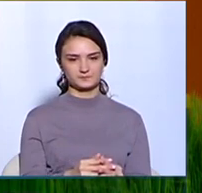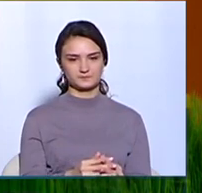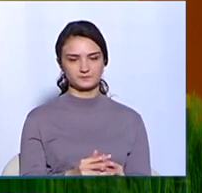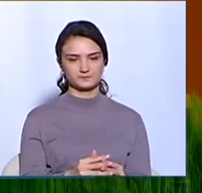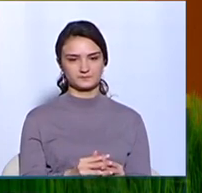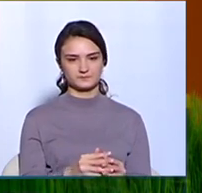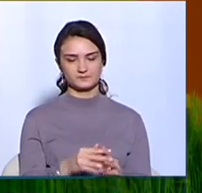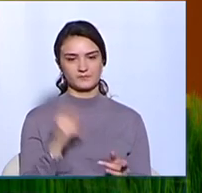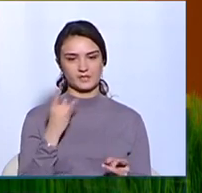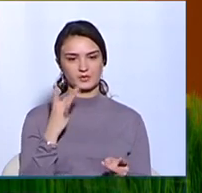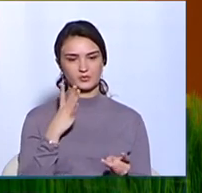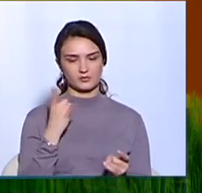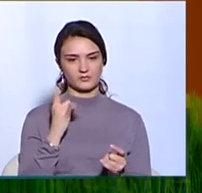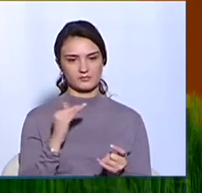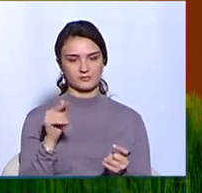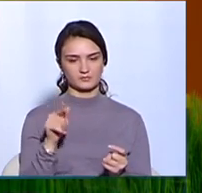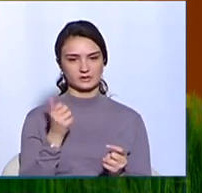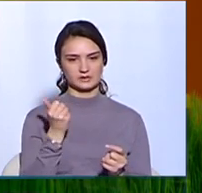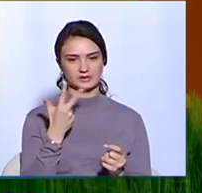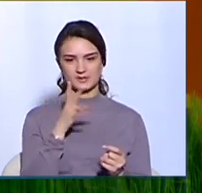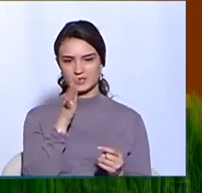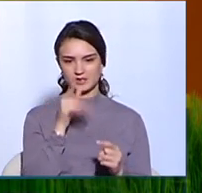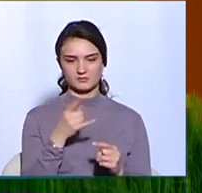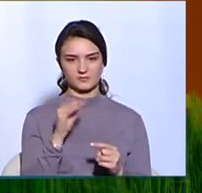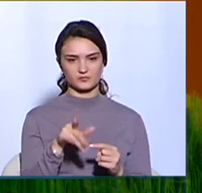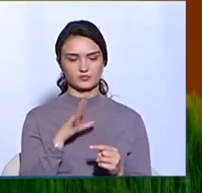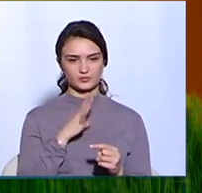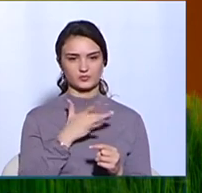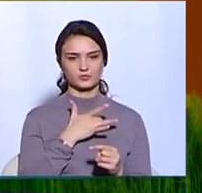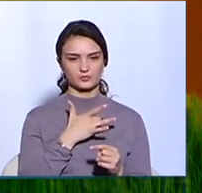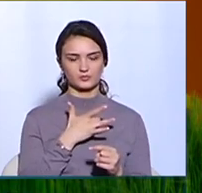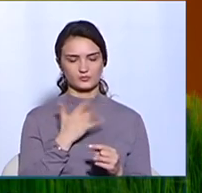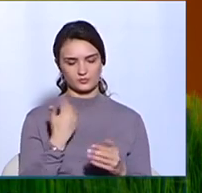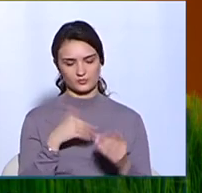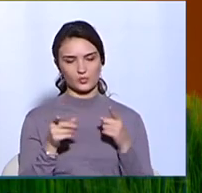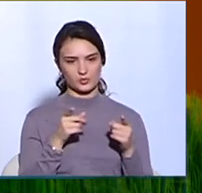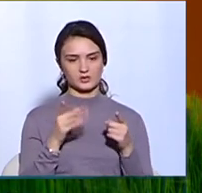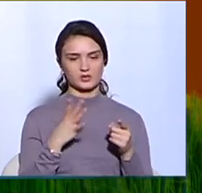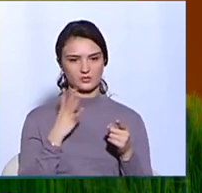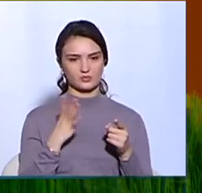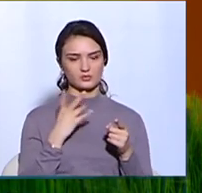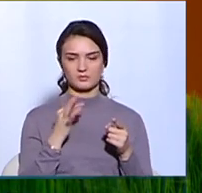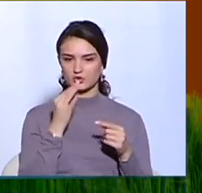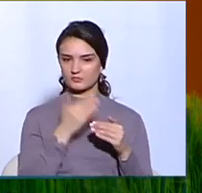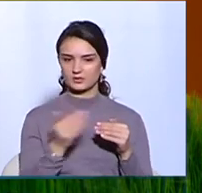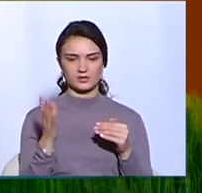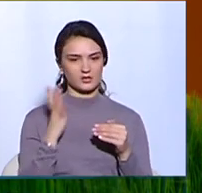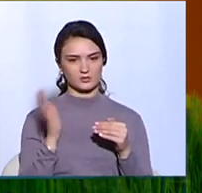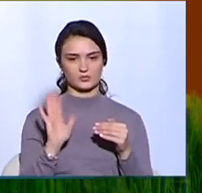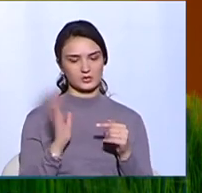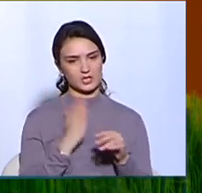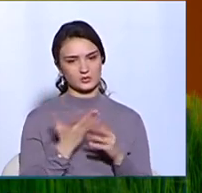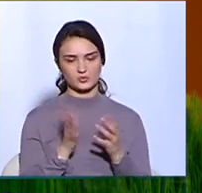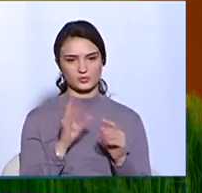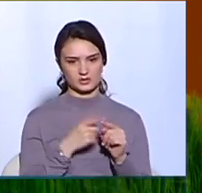ირკვევა, ერთხელ ქონა ბავშვს 13 წლის ასაკში მას ჰქონდა გულყრები და შემდეგ აღარ ჰქონია და არის